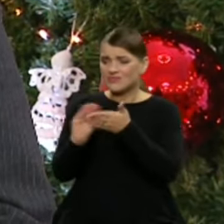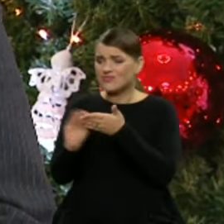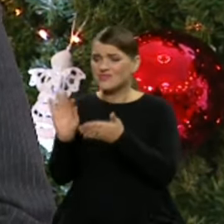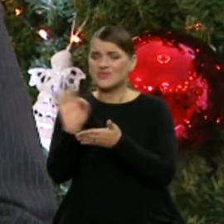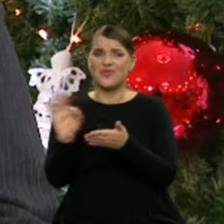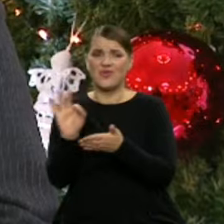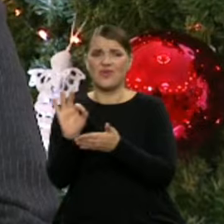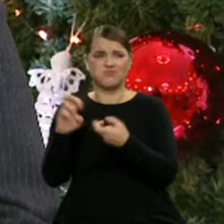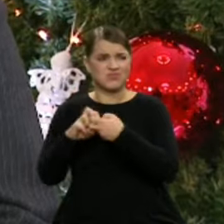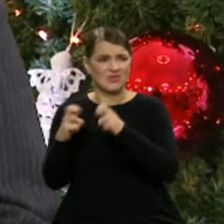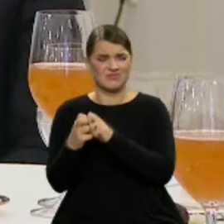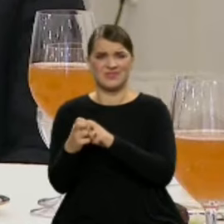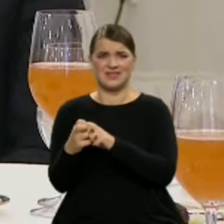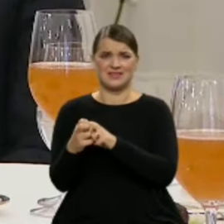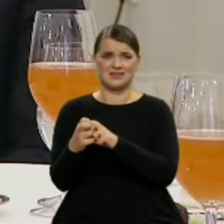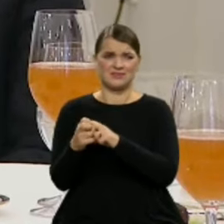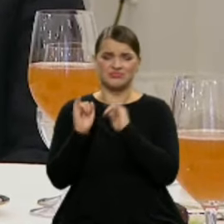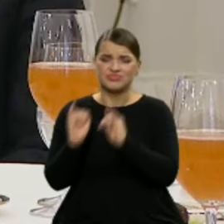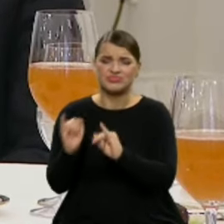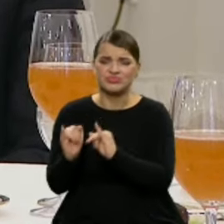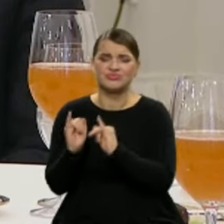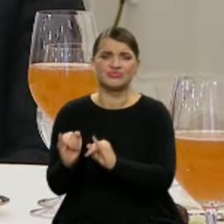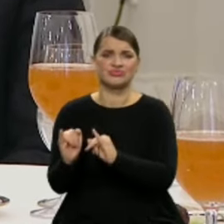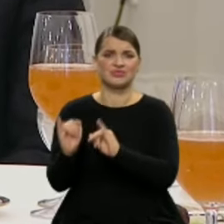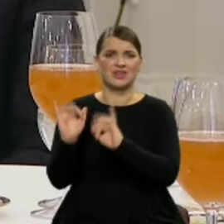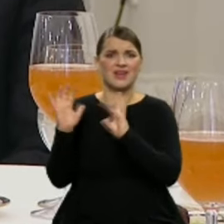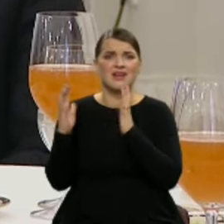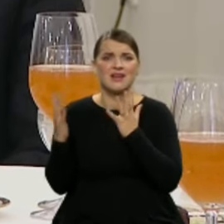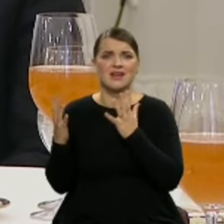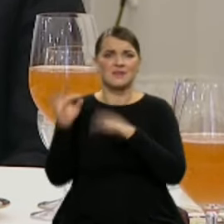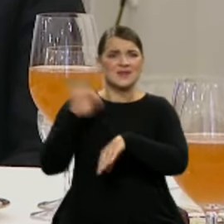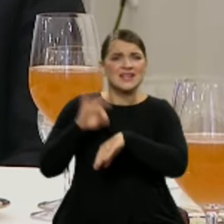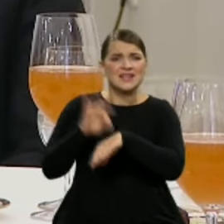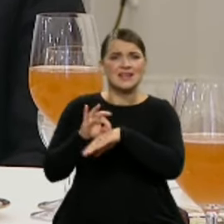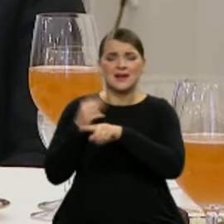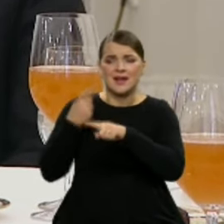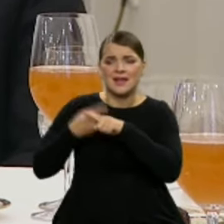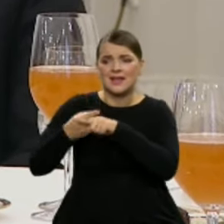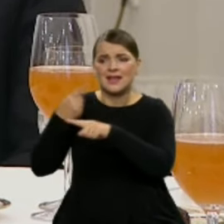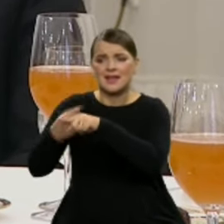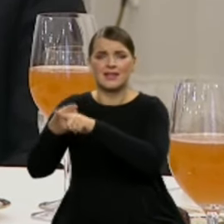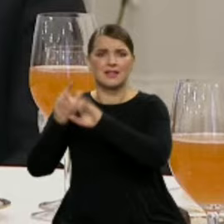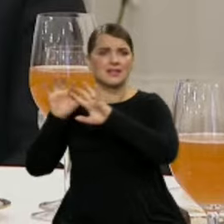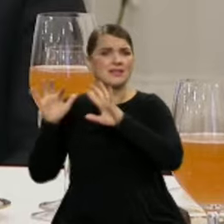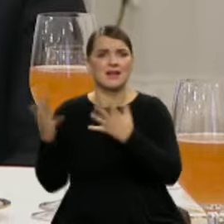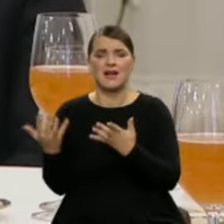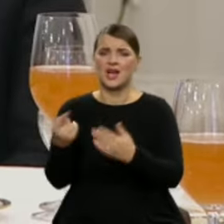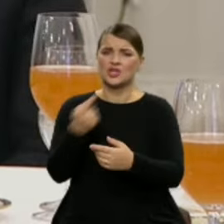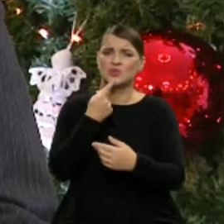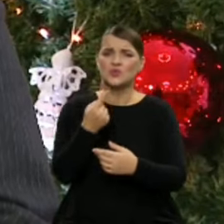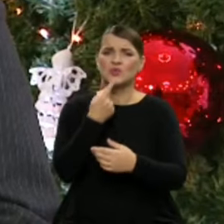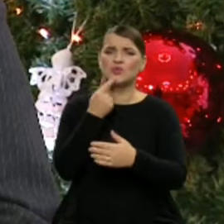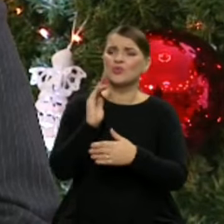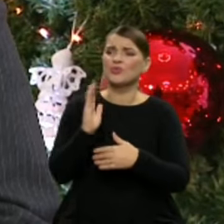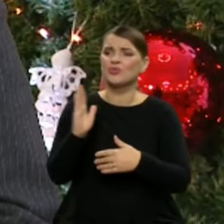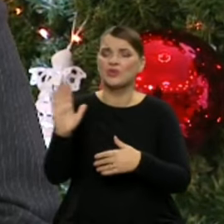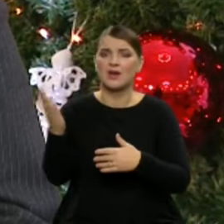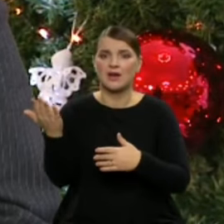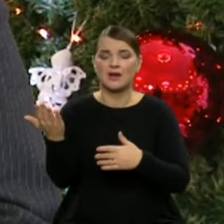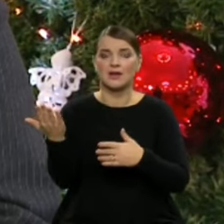įvairias komplikacijas, kokios yra neišvengiamos lygos ir kokie sunkumai laukia.